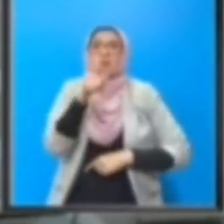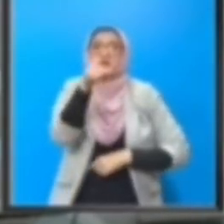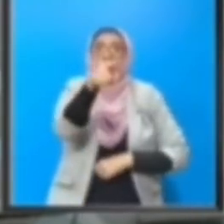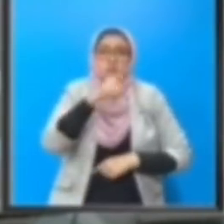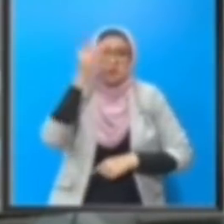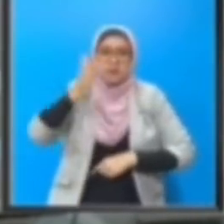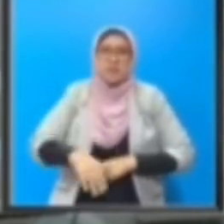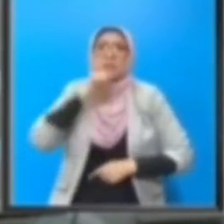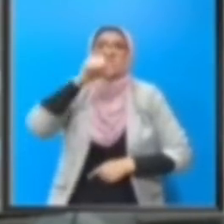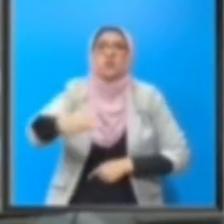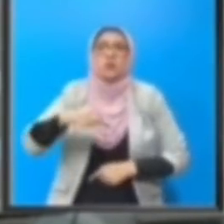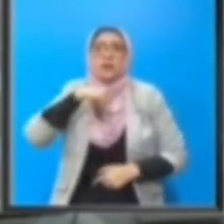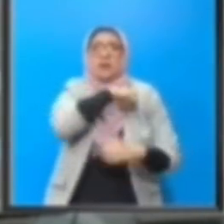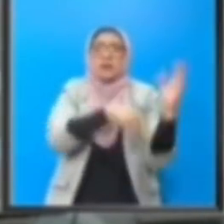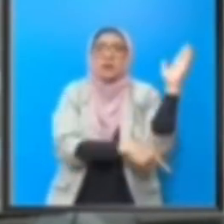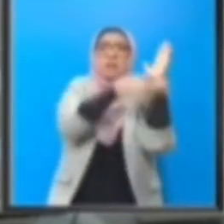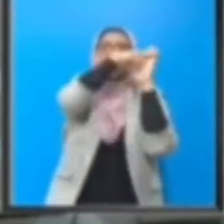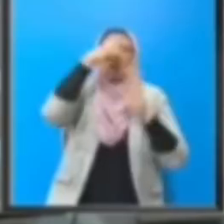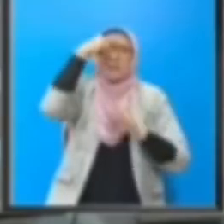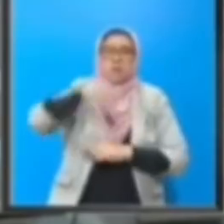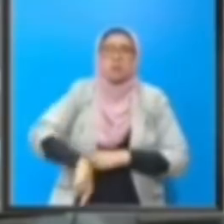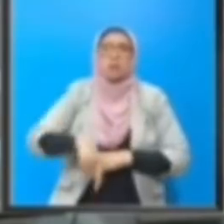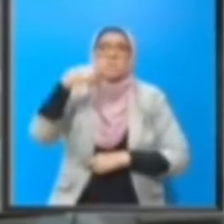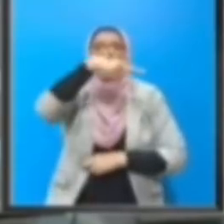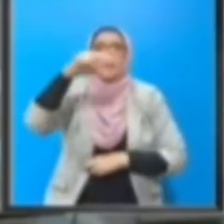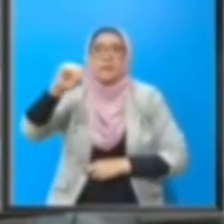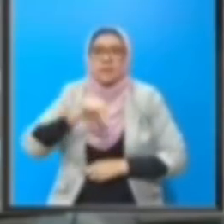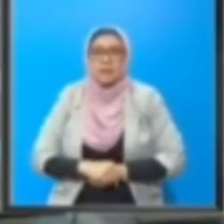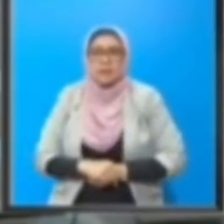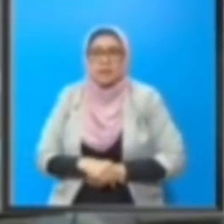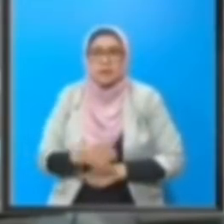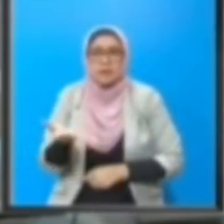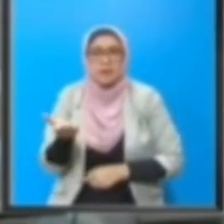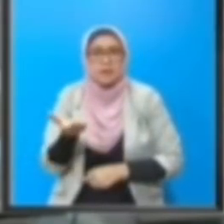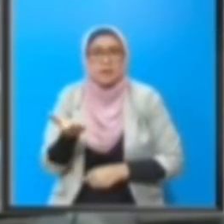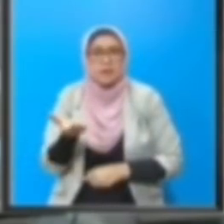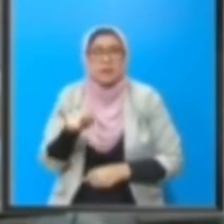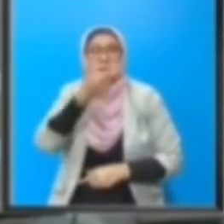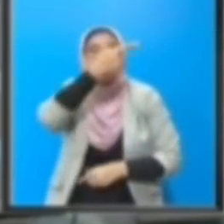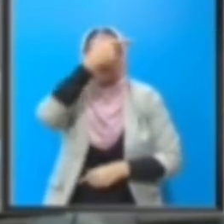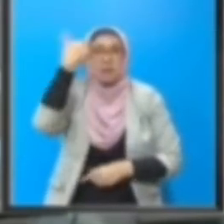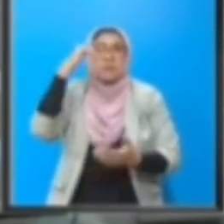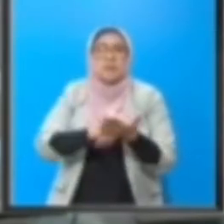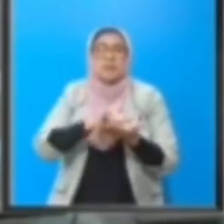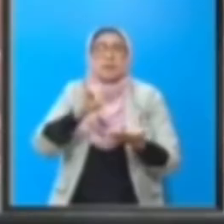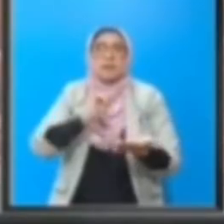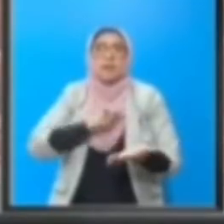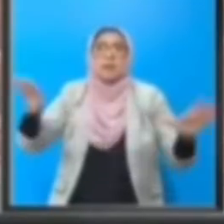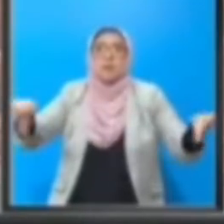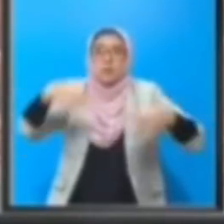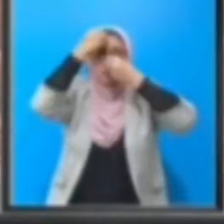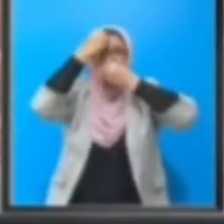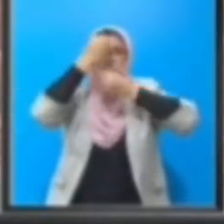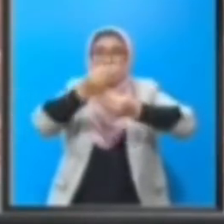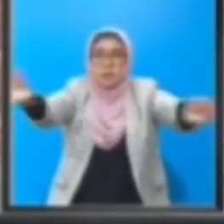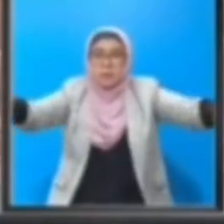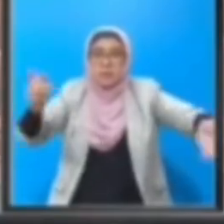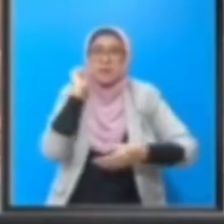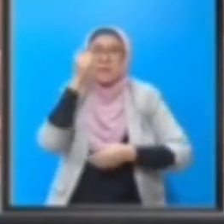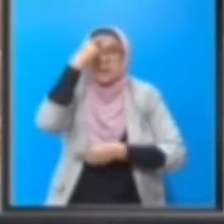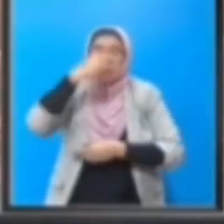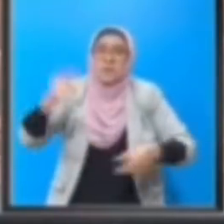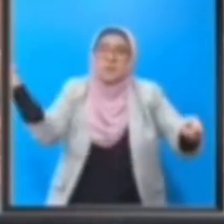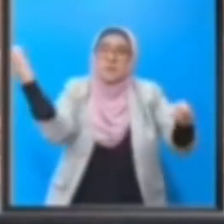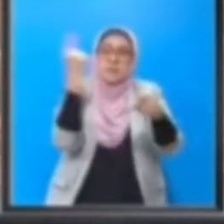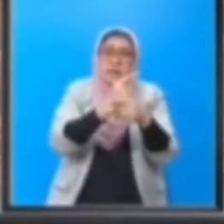speaker, not as a member of parliament for the Pakatan Perikatan Nasional. Sebab itulah saya buat pemakluman tadi nak membetulkan perkara